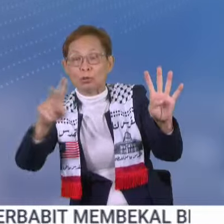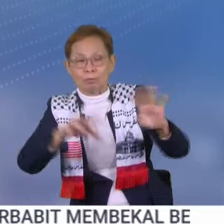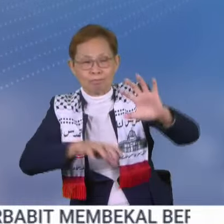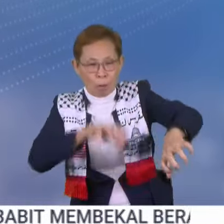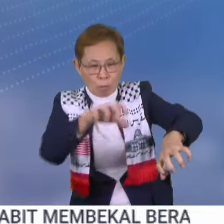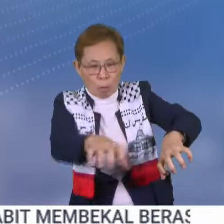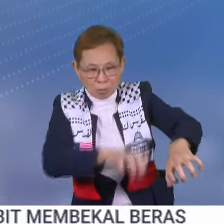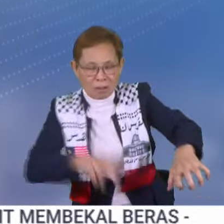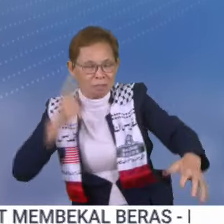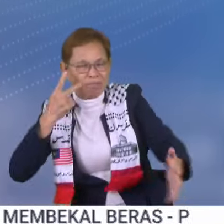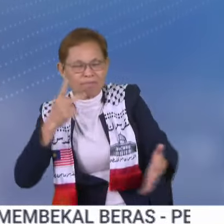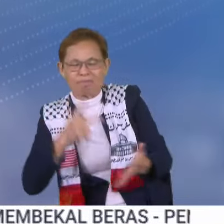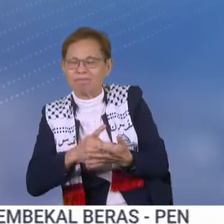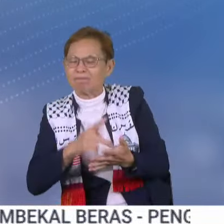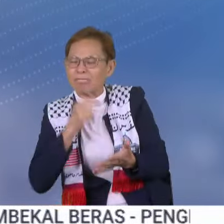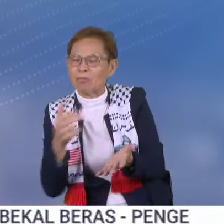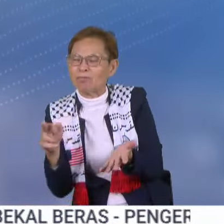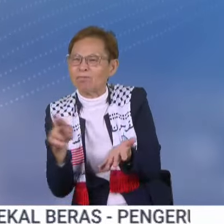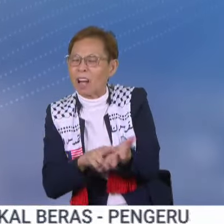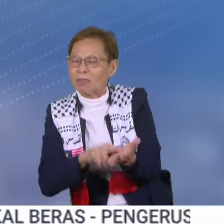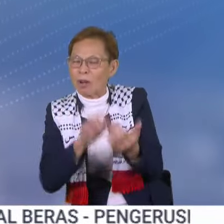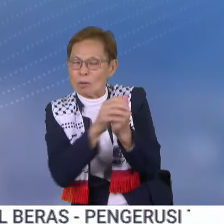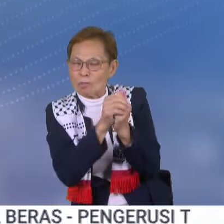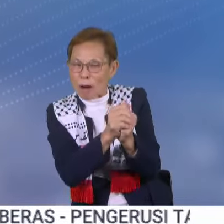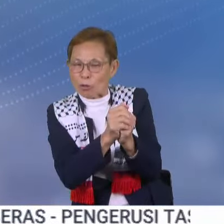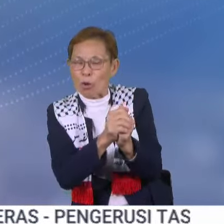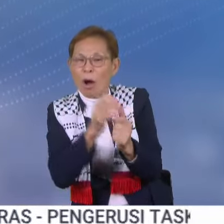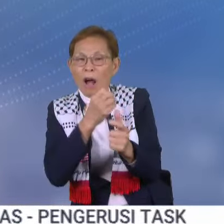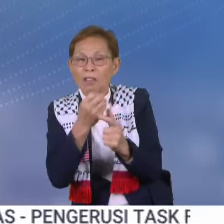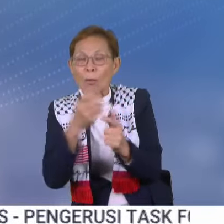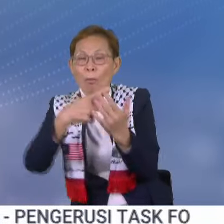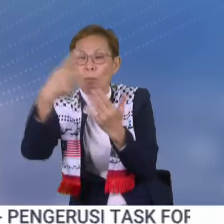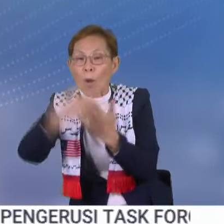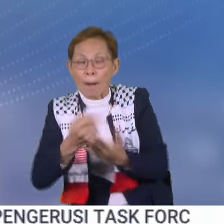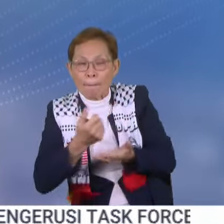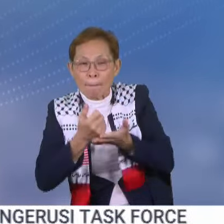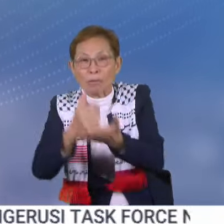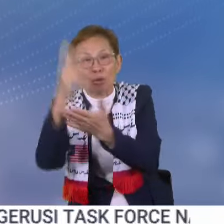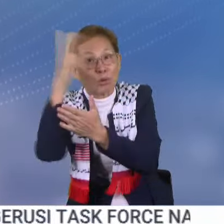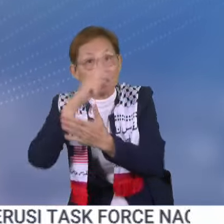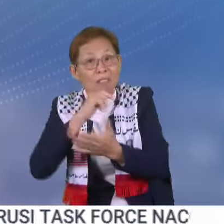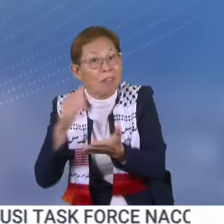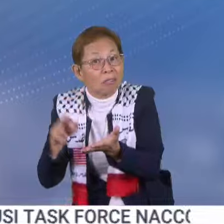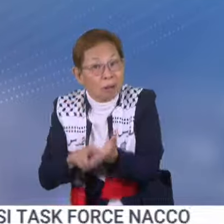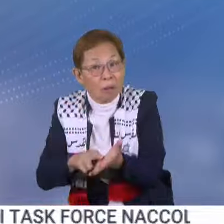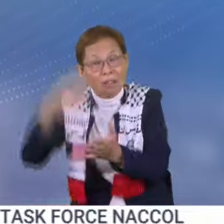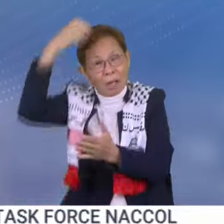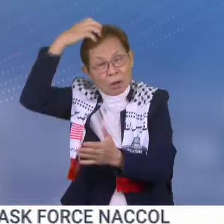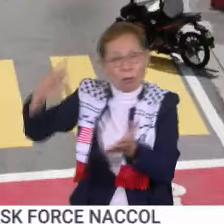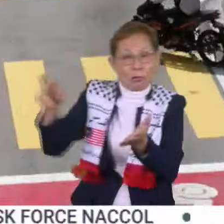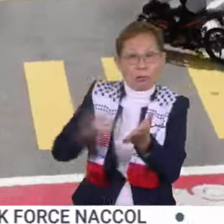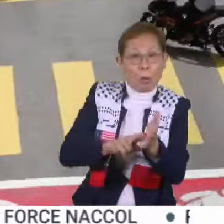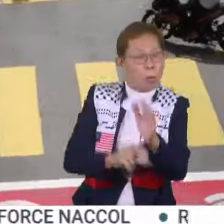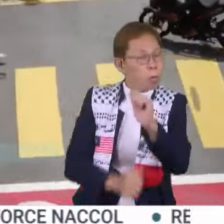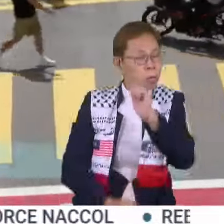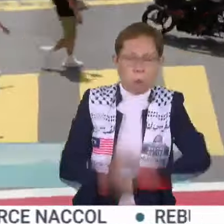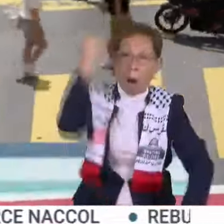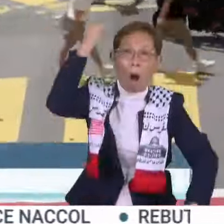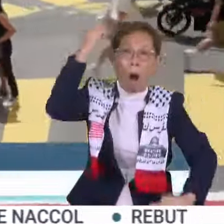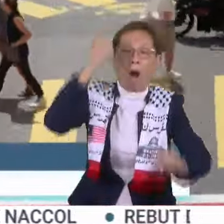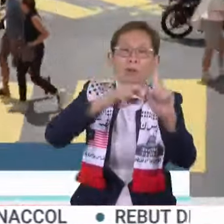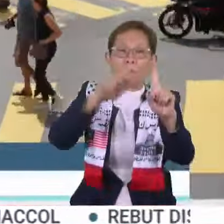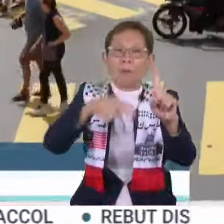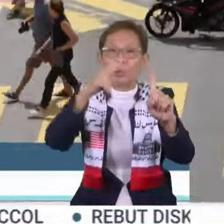4,752 kawasan dikenal pasti tidak mendaftar dengan padu atau sebarang program bantuan kerajaan. Selangor mencatat jumlah tertinggi